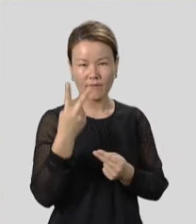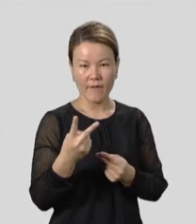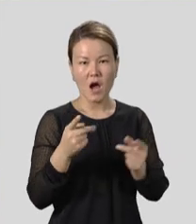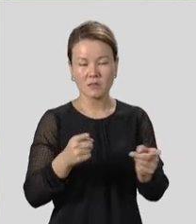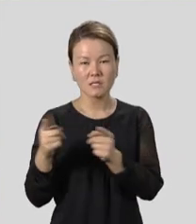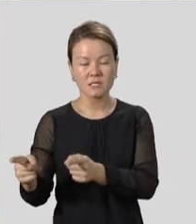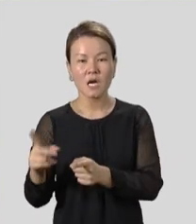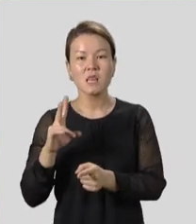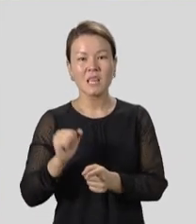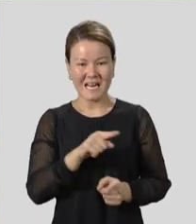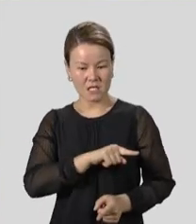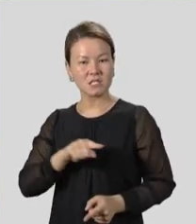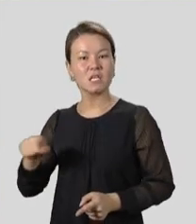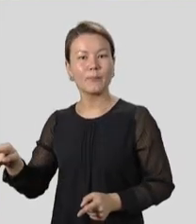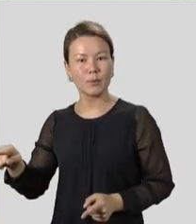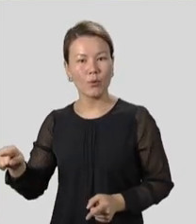на координатной прямой.